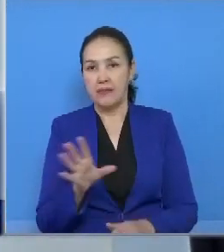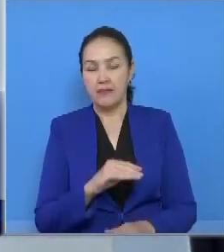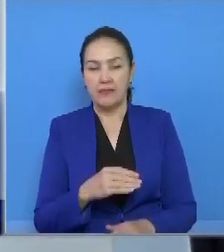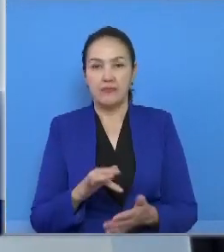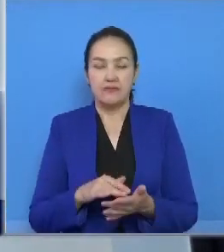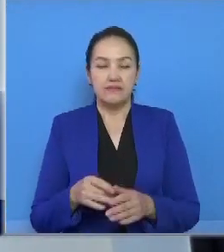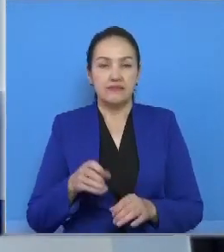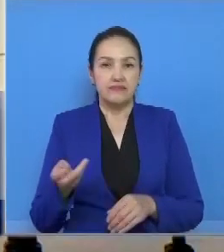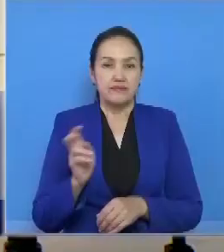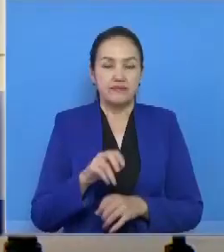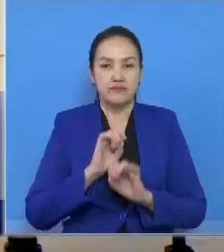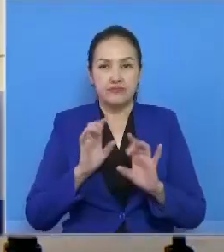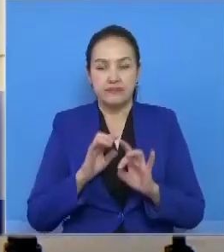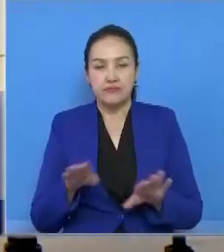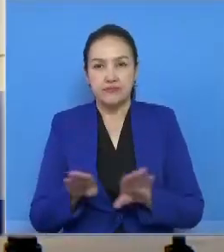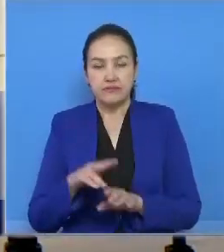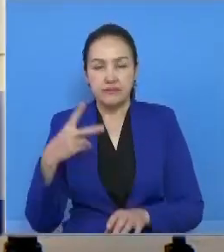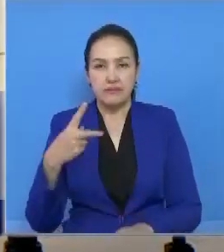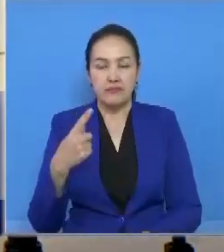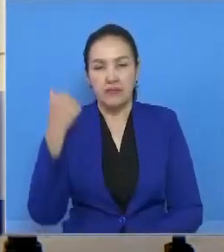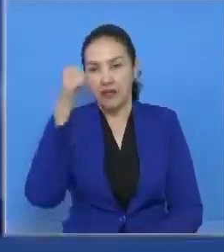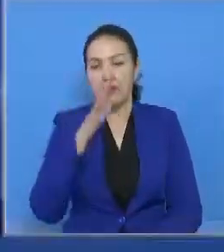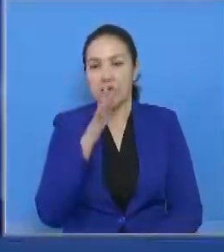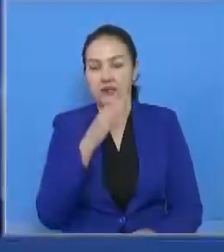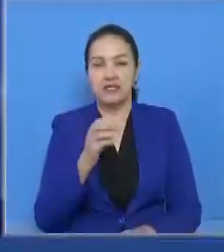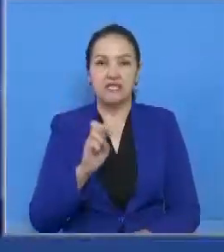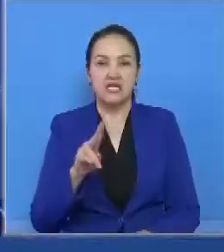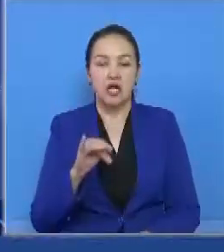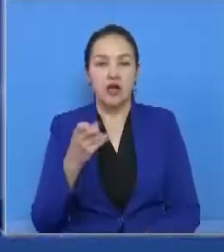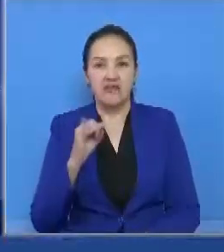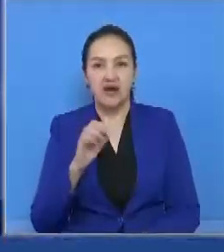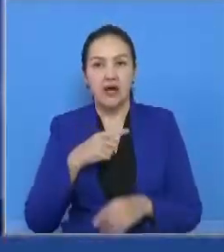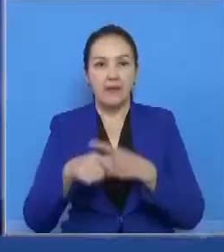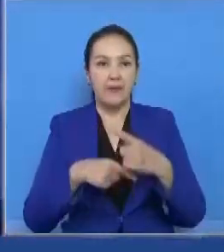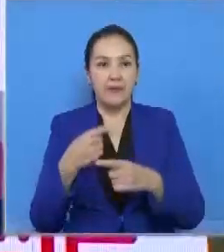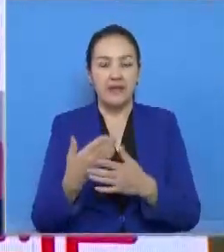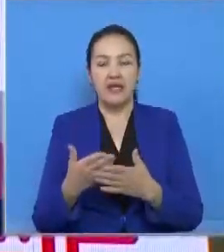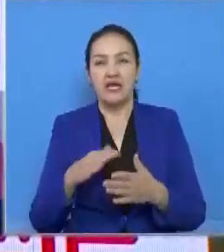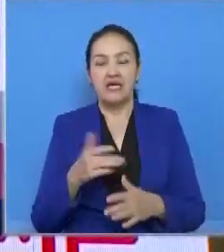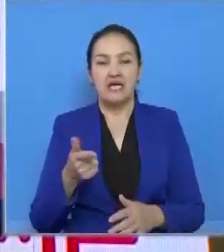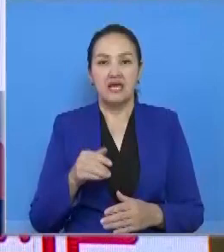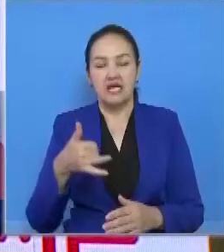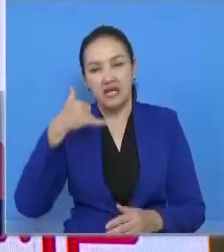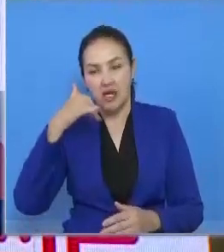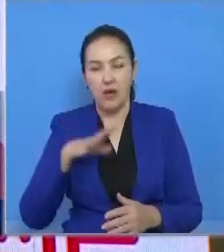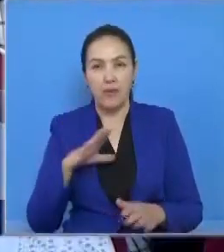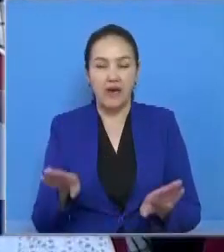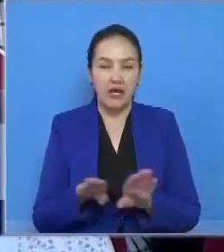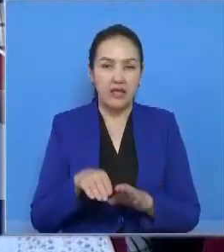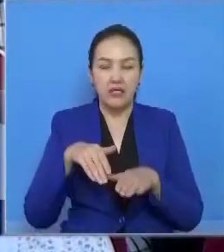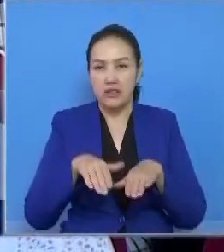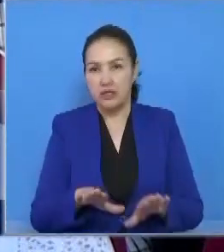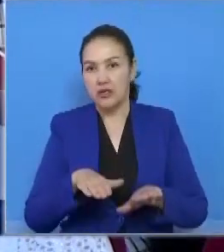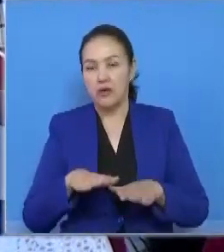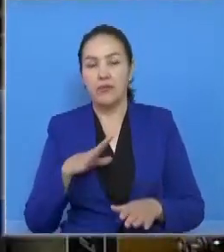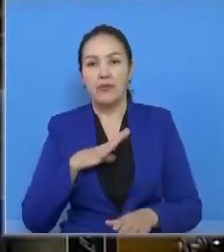ортаға салынатын болады әлі. Сондай-ақ 21-ші ғасырдағы Z және Альфа ұрпақтарының құзыреттілігі, гаджеттерге тәуелділік мәселелерін шешу